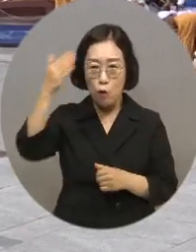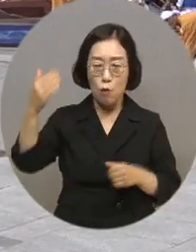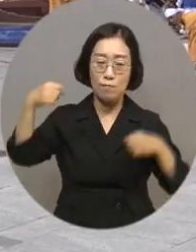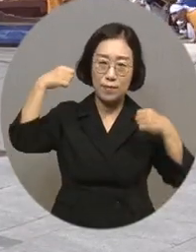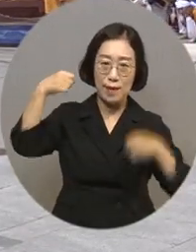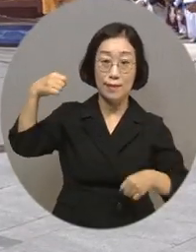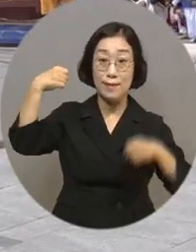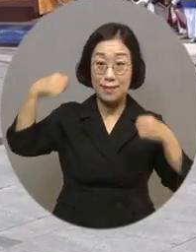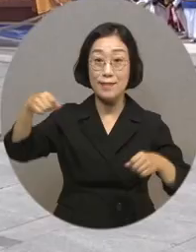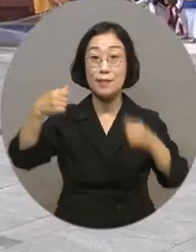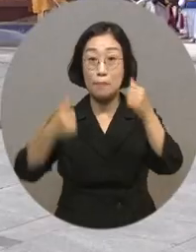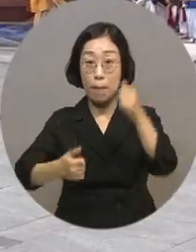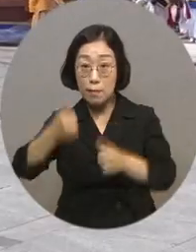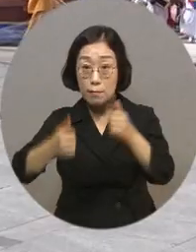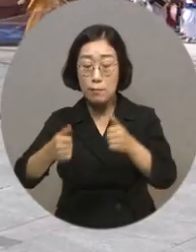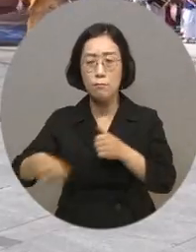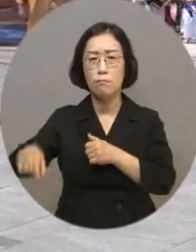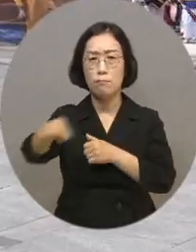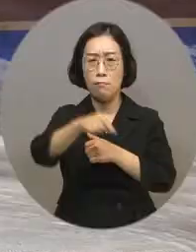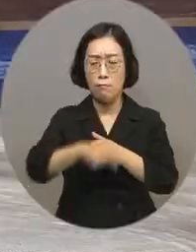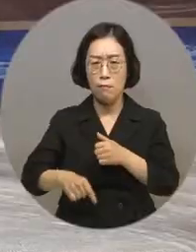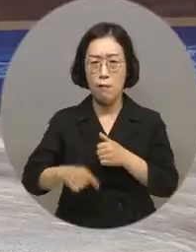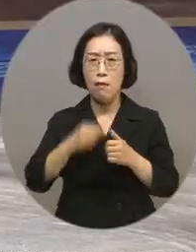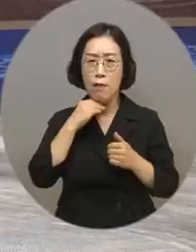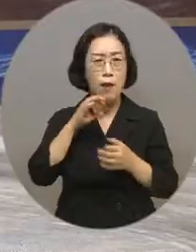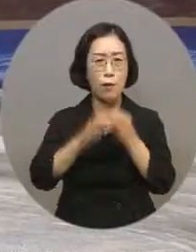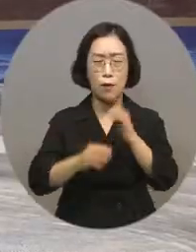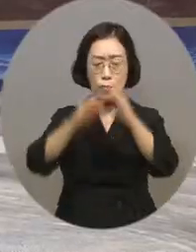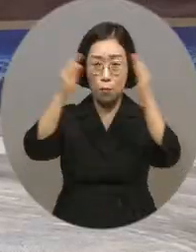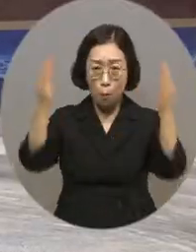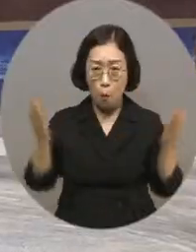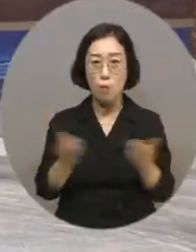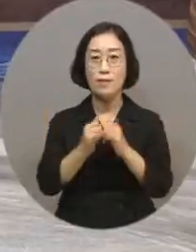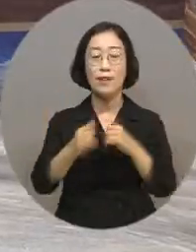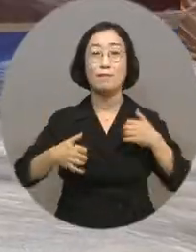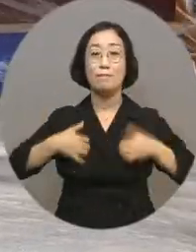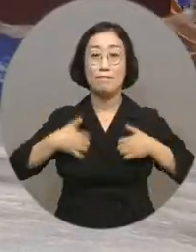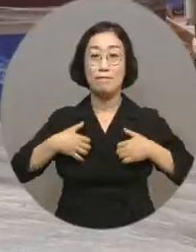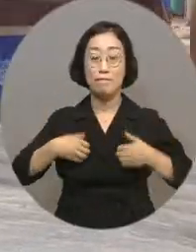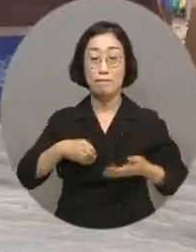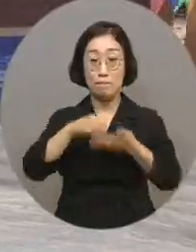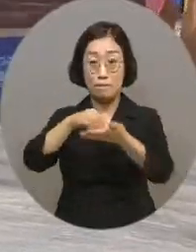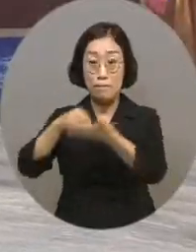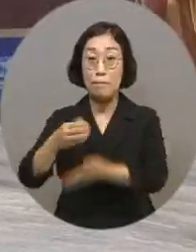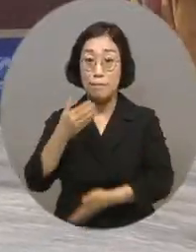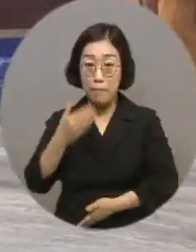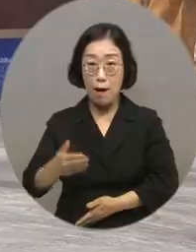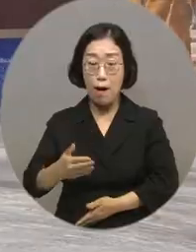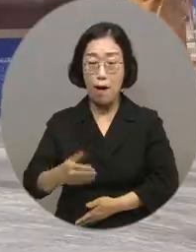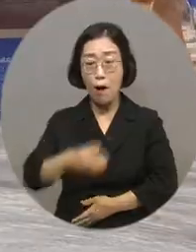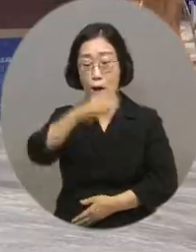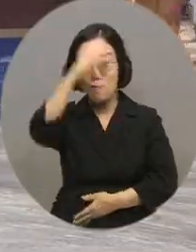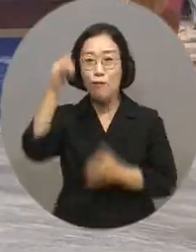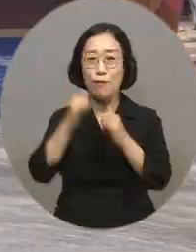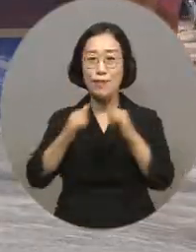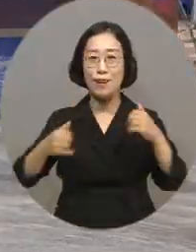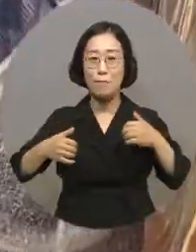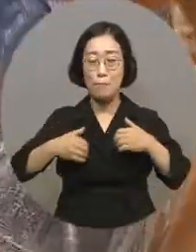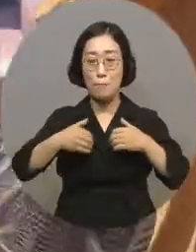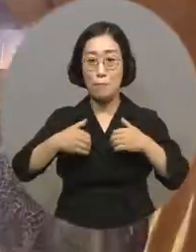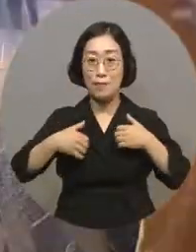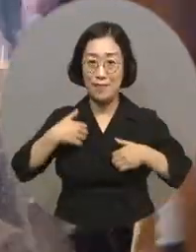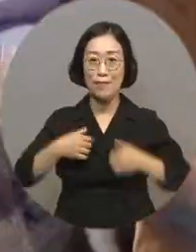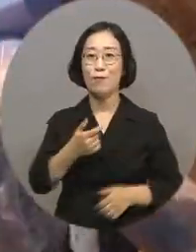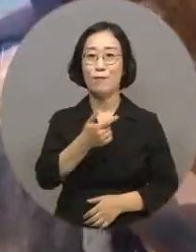등 세대를 아우르는 폭넓은 체험형 프로그램들이 마련돼 방문객들에게 더 큰 즐거움을 선사했습니다.